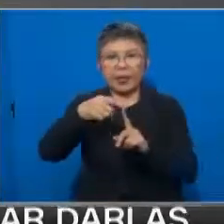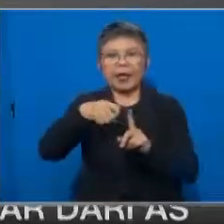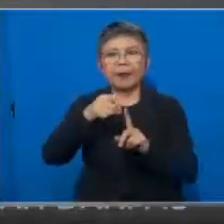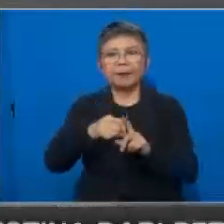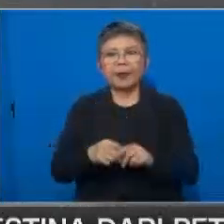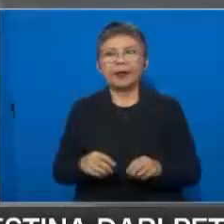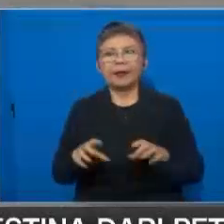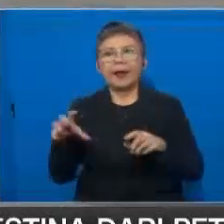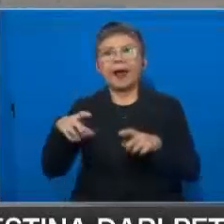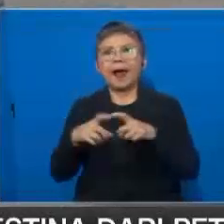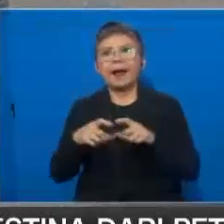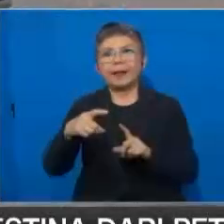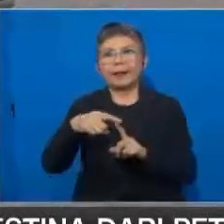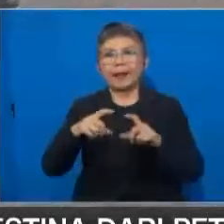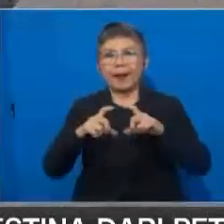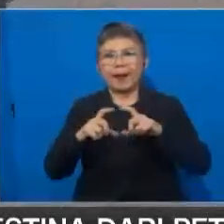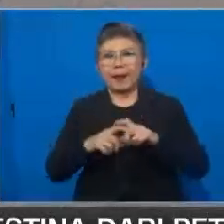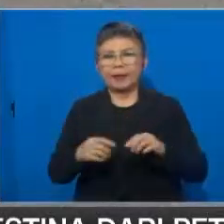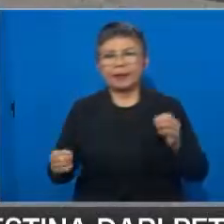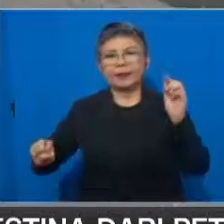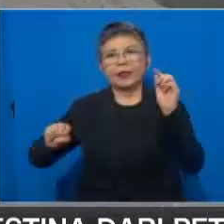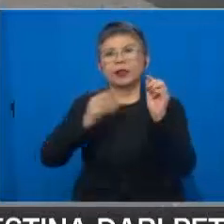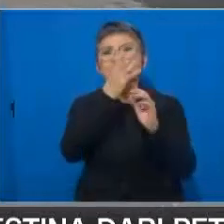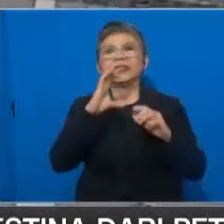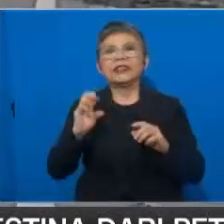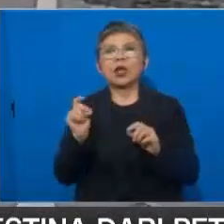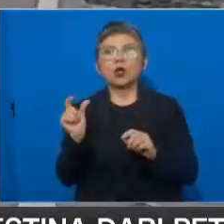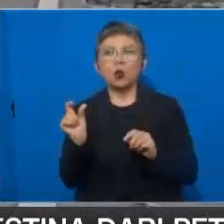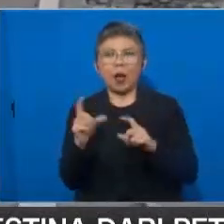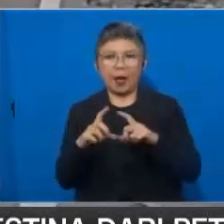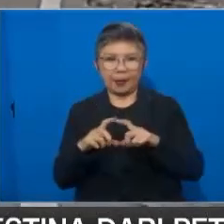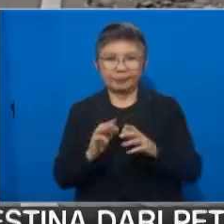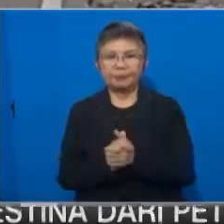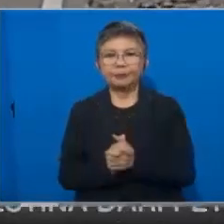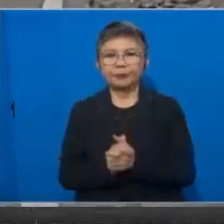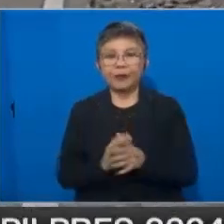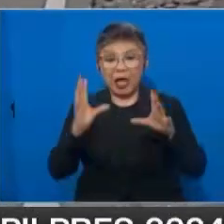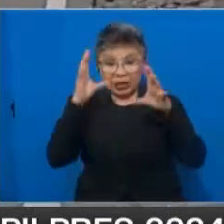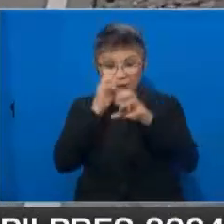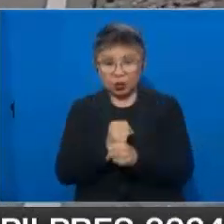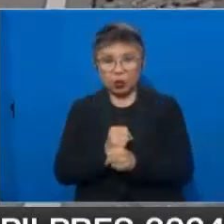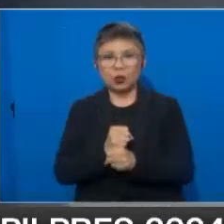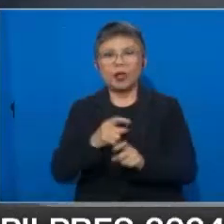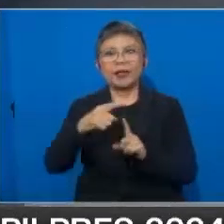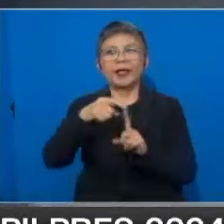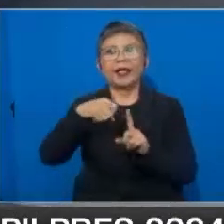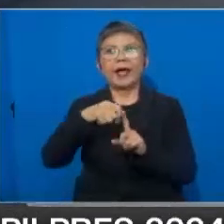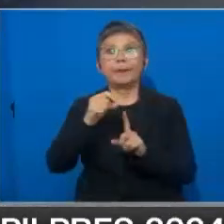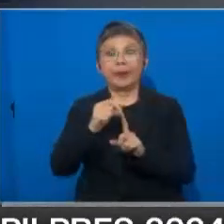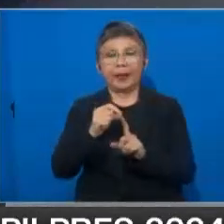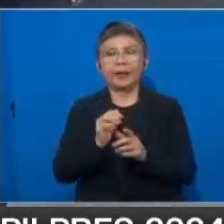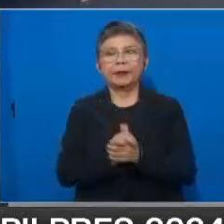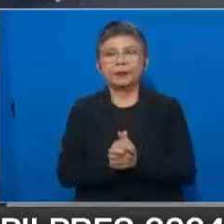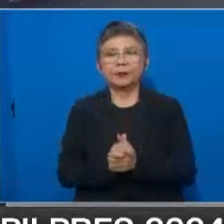lokasi kecelakaan beruntun di Jalan Raya Puncak Cisarua Bogor, Jawa Barat. Dari hasil kesimpulan rekonstruksi teknik traffic accident